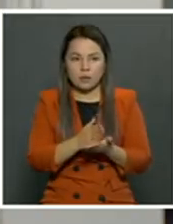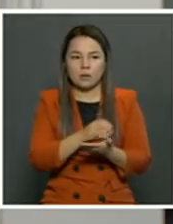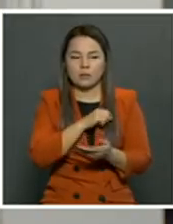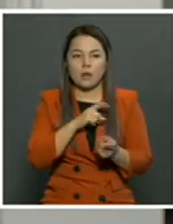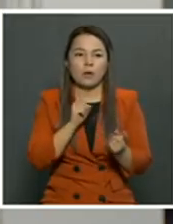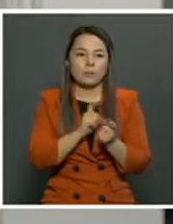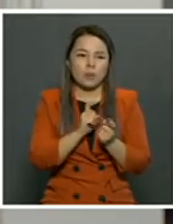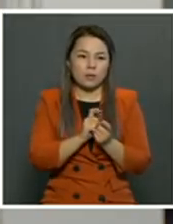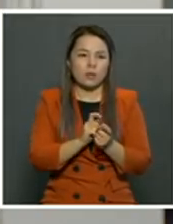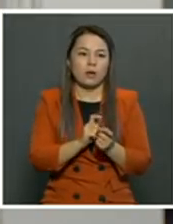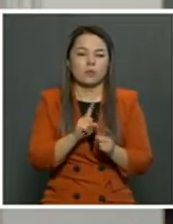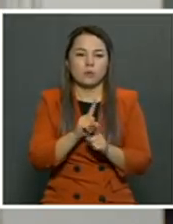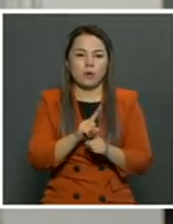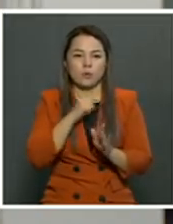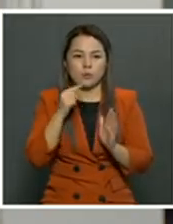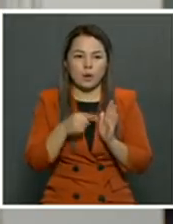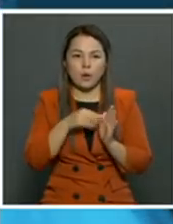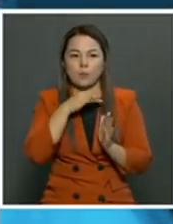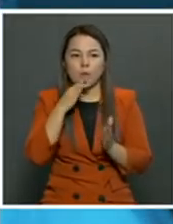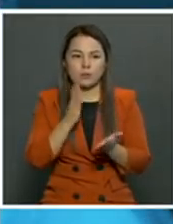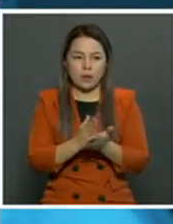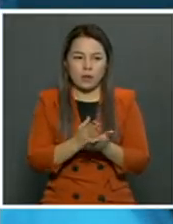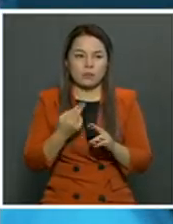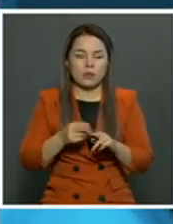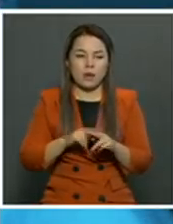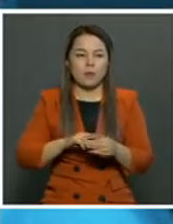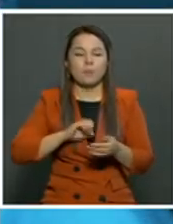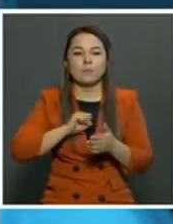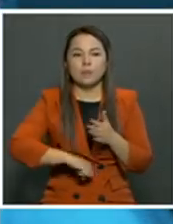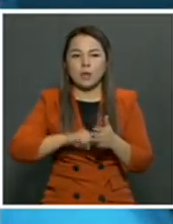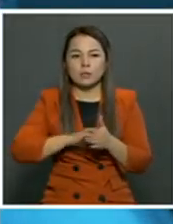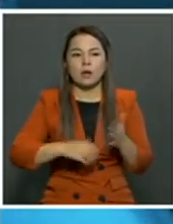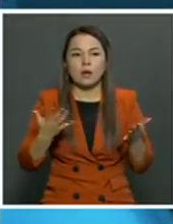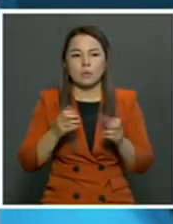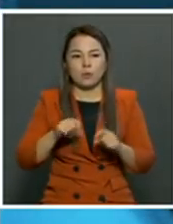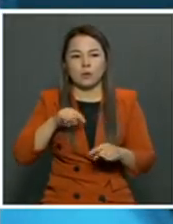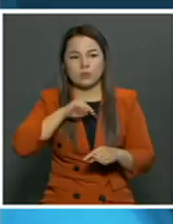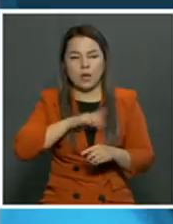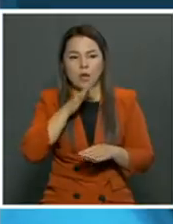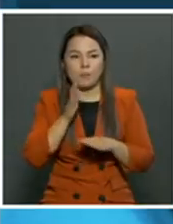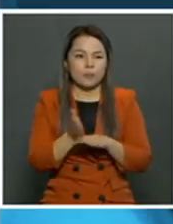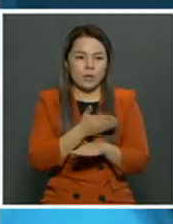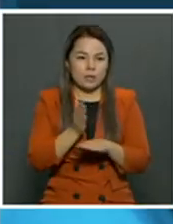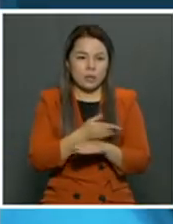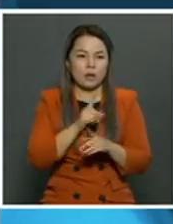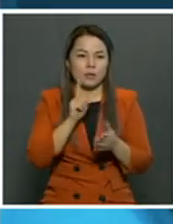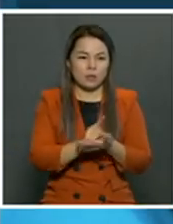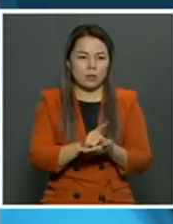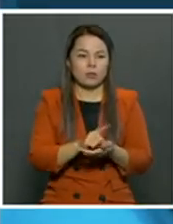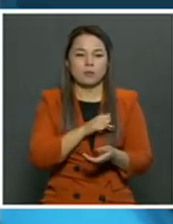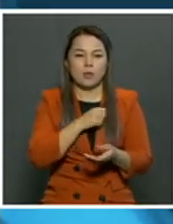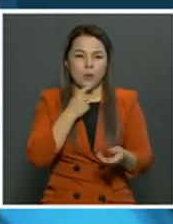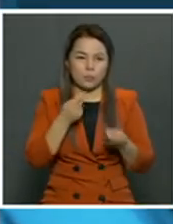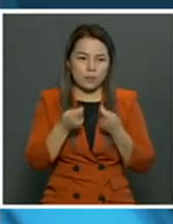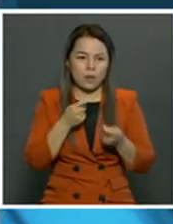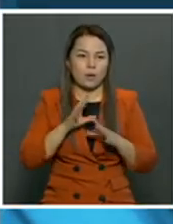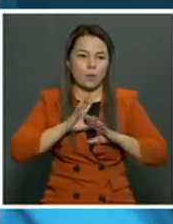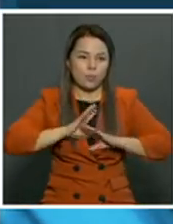болып жатқан мәселеге көптеген алаңдаушылықтар. Қандай жағдай болса да, бұл өтпелі кезең екенін түсіну керек. Соған